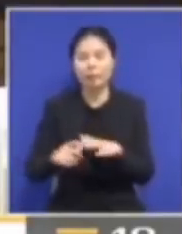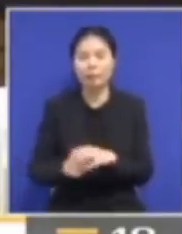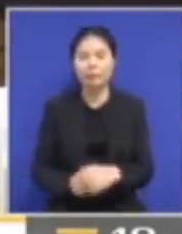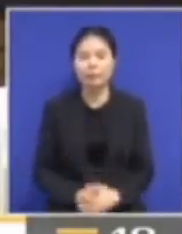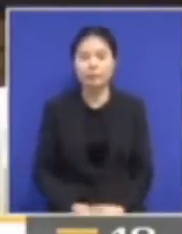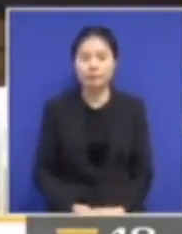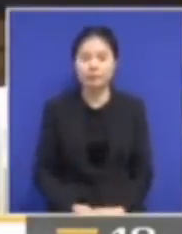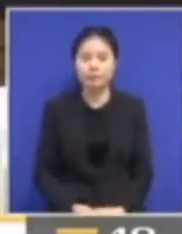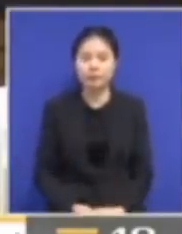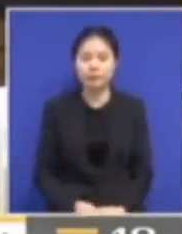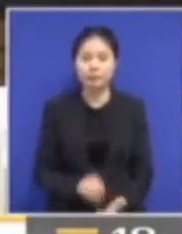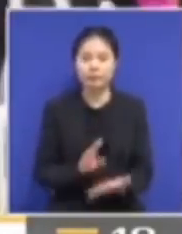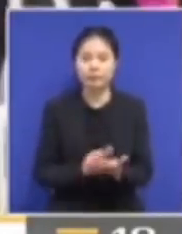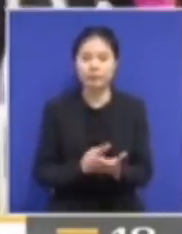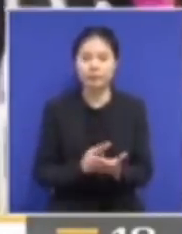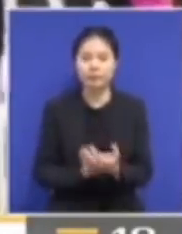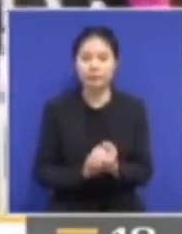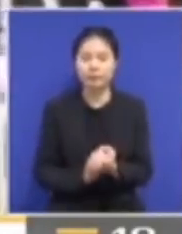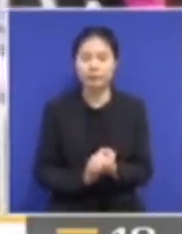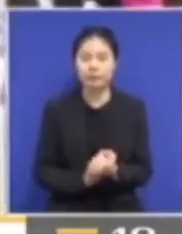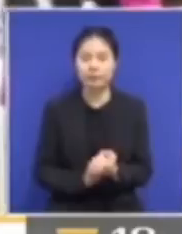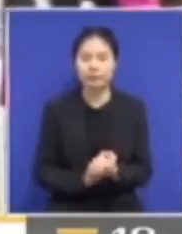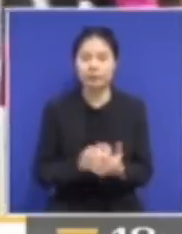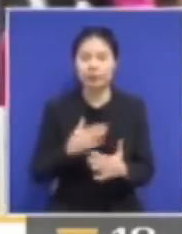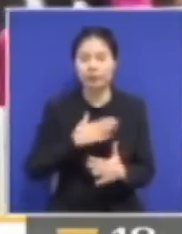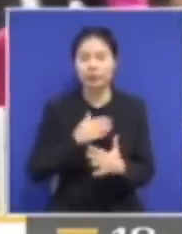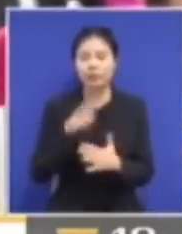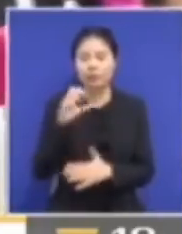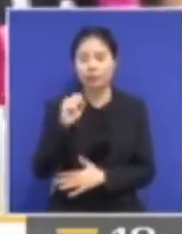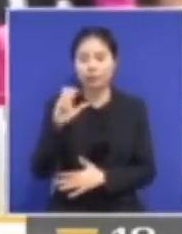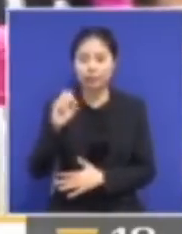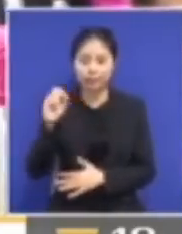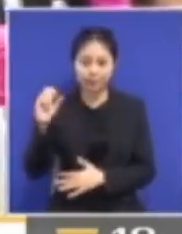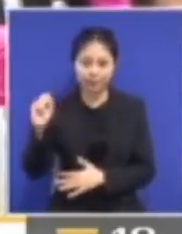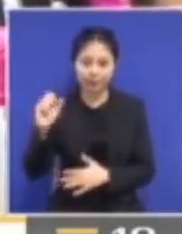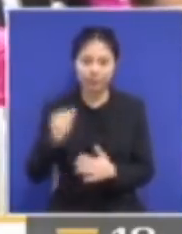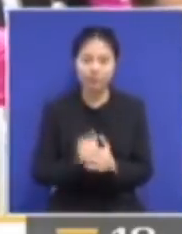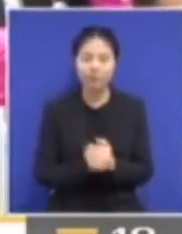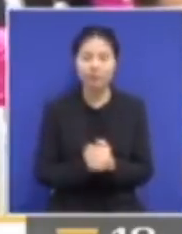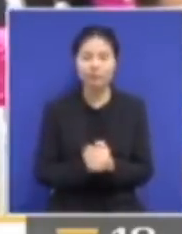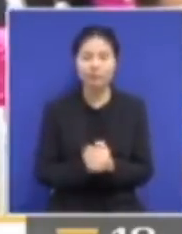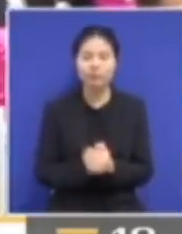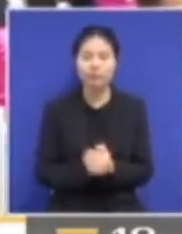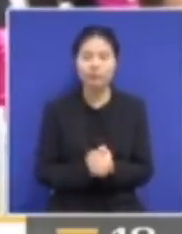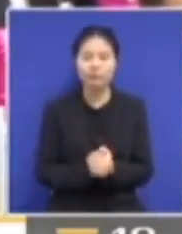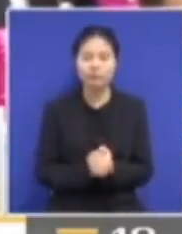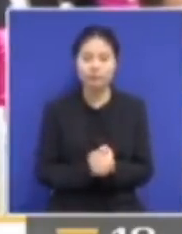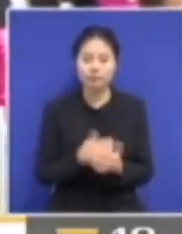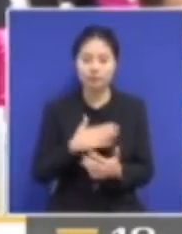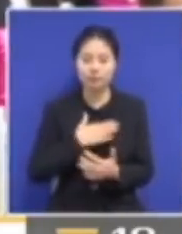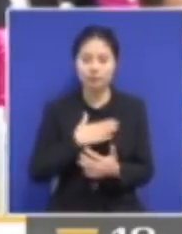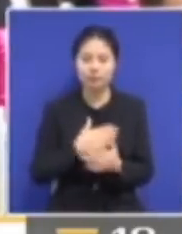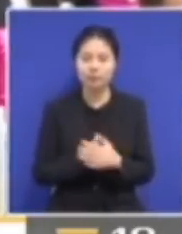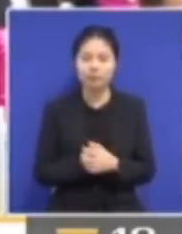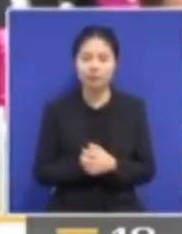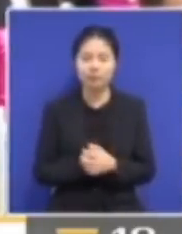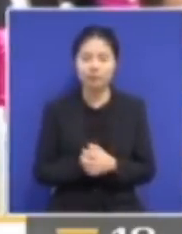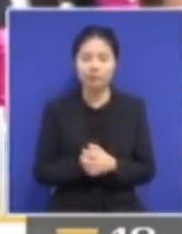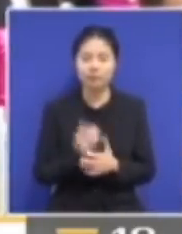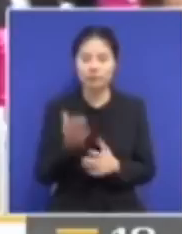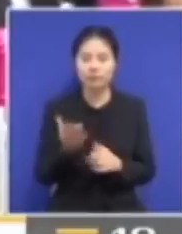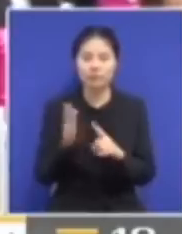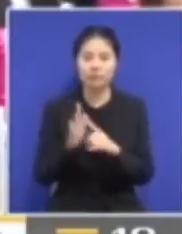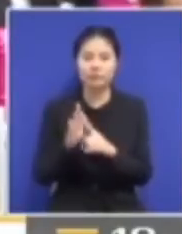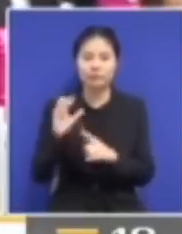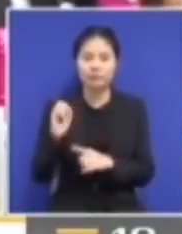สมาชิกสภาผู้แทนราษฎรจังหวัดกรุงเทพมหานครในฐานะสมาชิกรัฐสภานะครับท่านเสรีเป็น